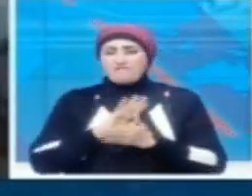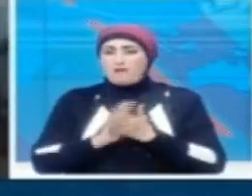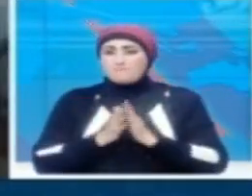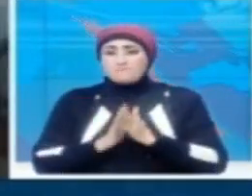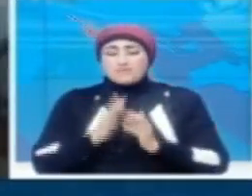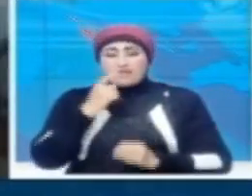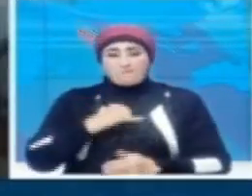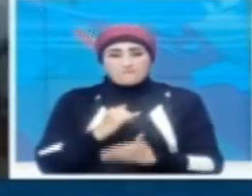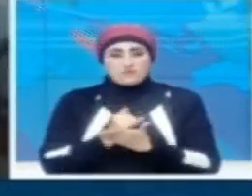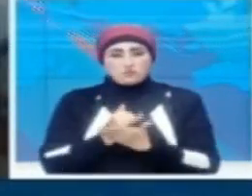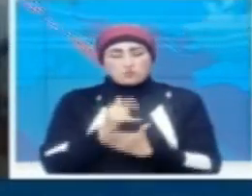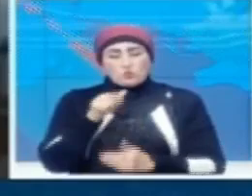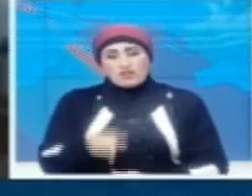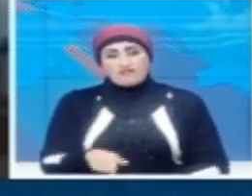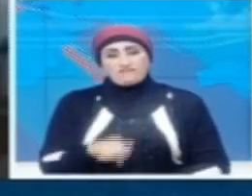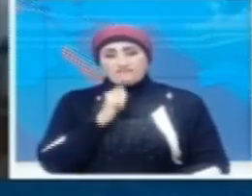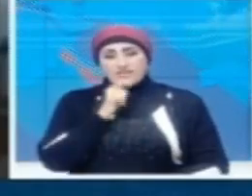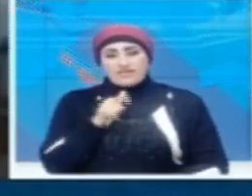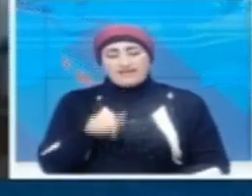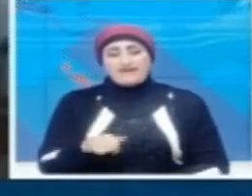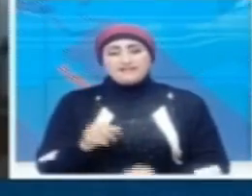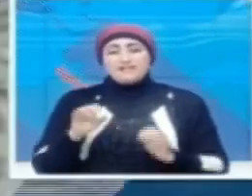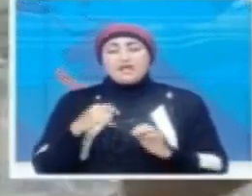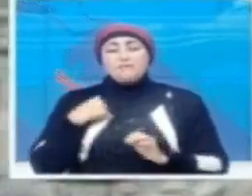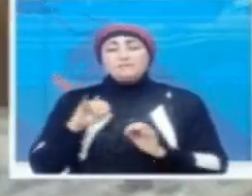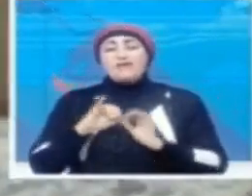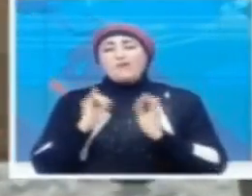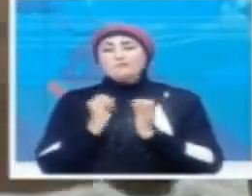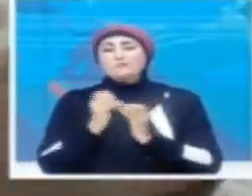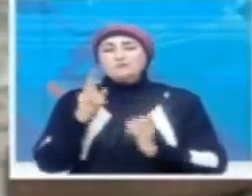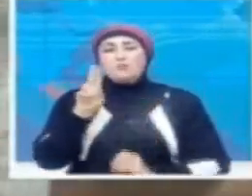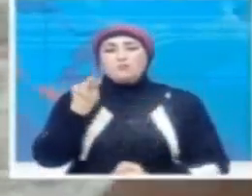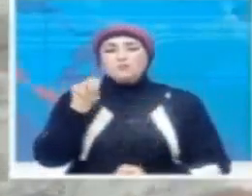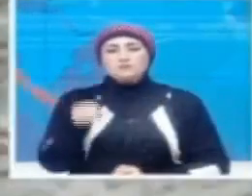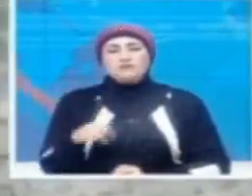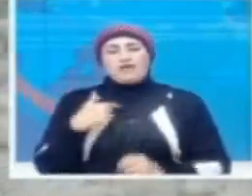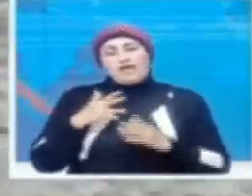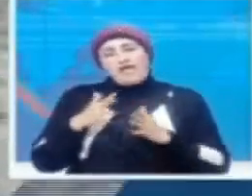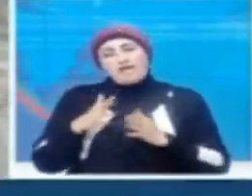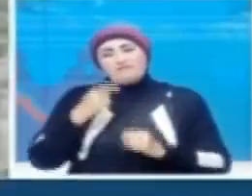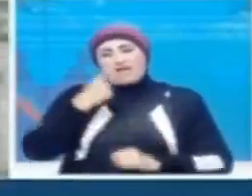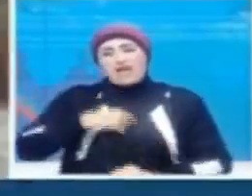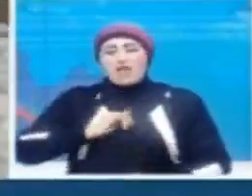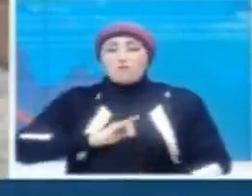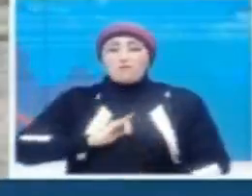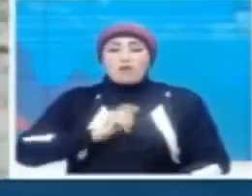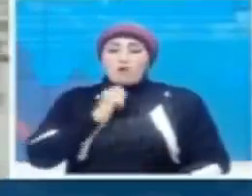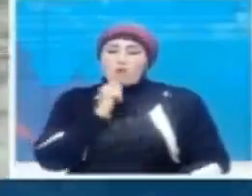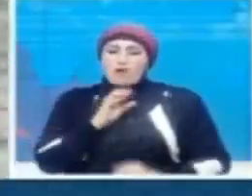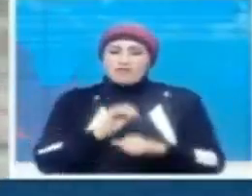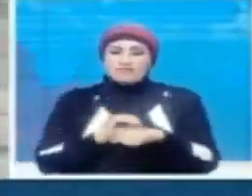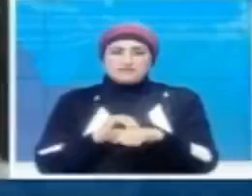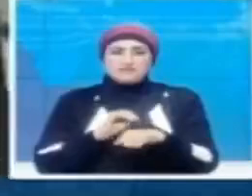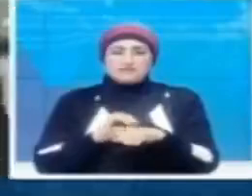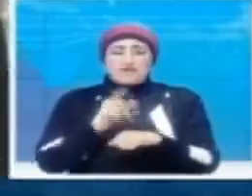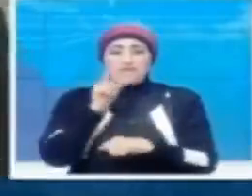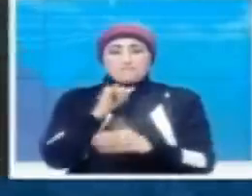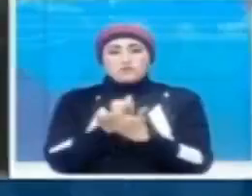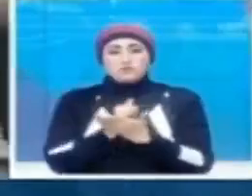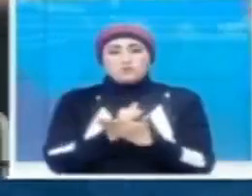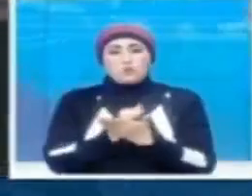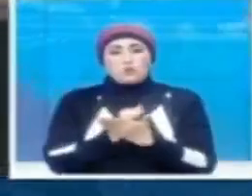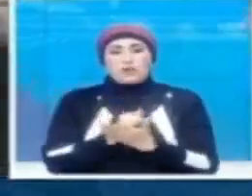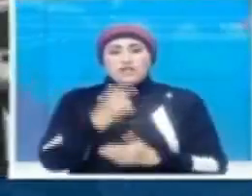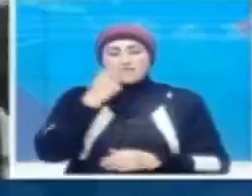متحدثها ستيفاني دوغاريك أن المنظمة قلقة على مصير المدنيين، ودعا مارتن جريفث مسؤول الشؤون الإنسانية